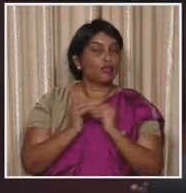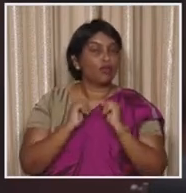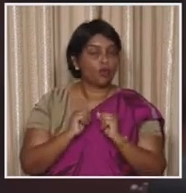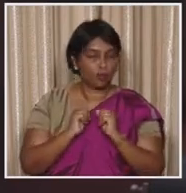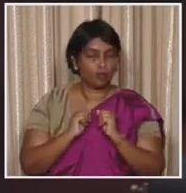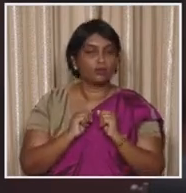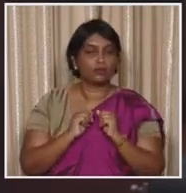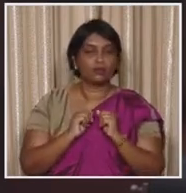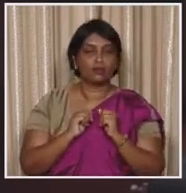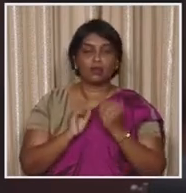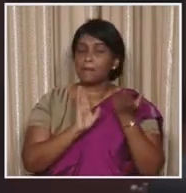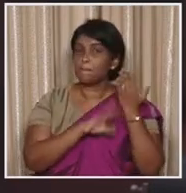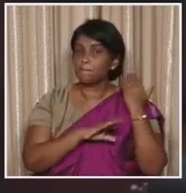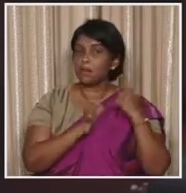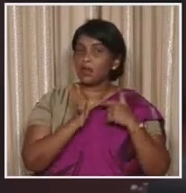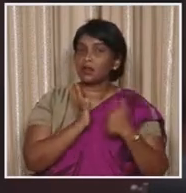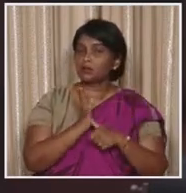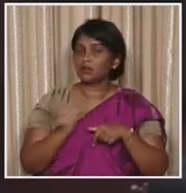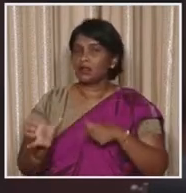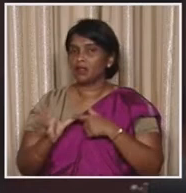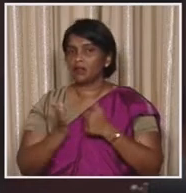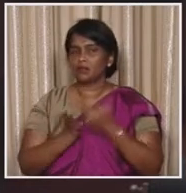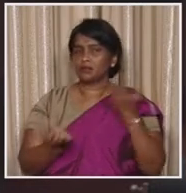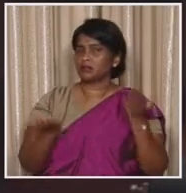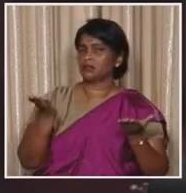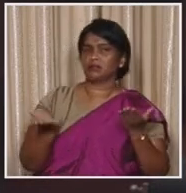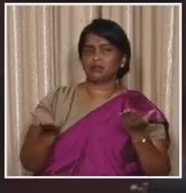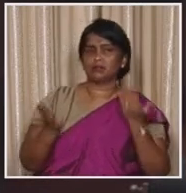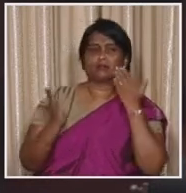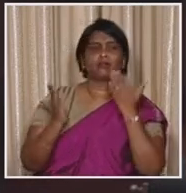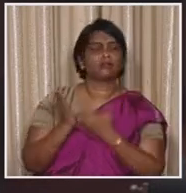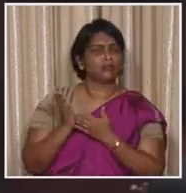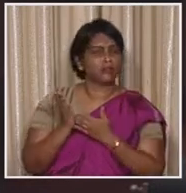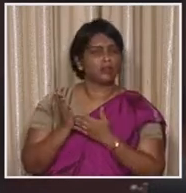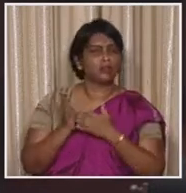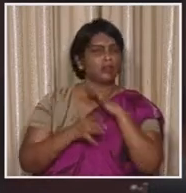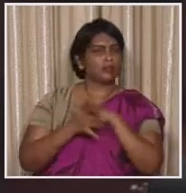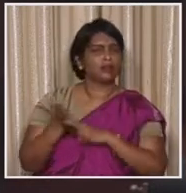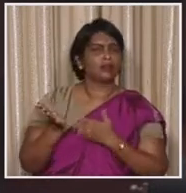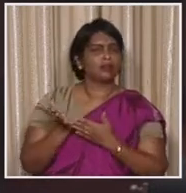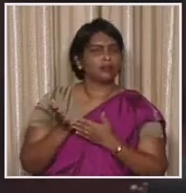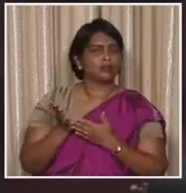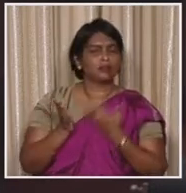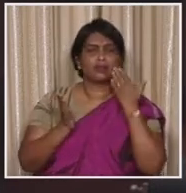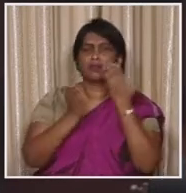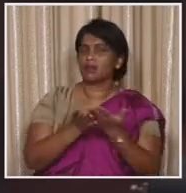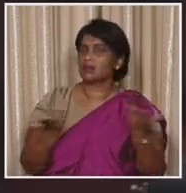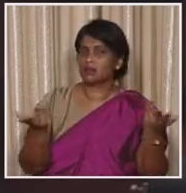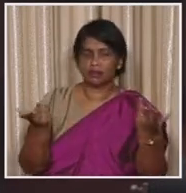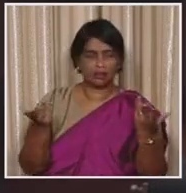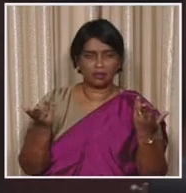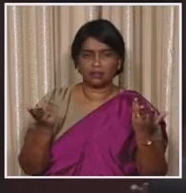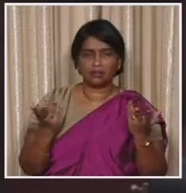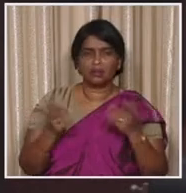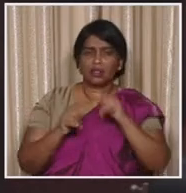මොනවාද කියන එකේදී පරණ පනතයි මේ පනතයි සංසන්දනය කරලා ලේඛනයක් මේ මේ පනත ඉදිරිපත් කරන්නේ නැහැ. හොඳයි.